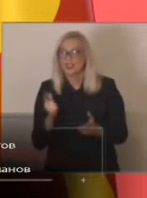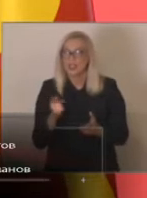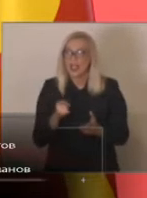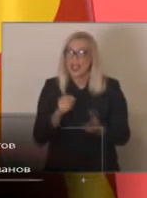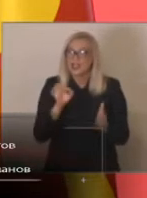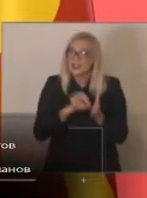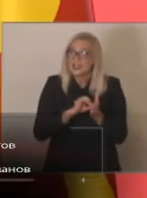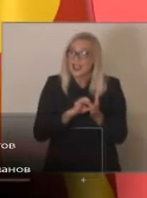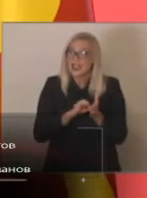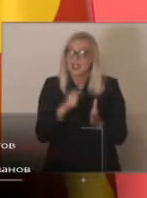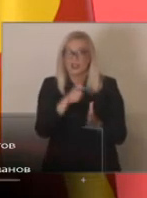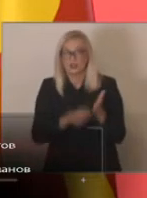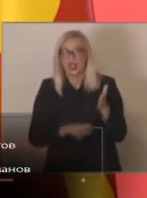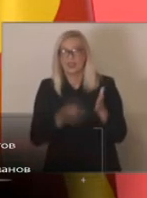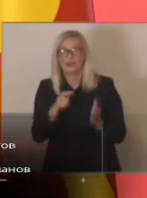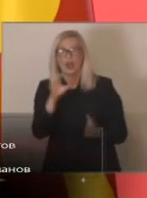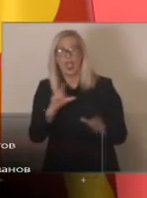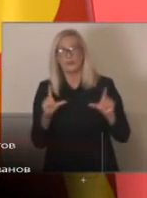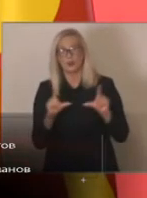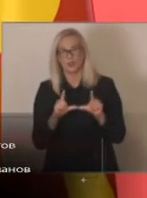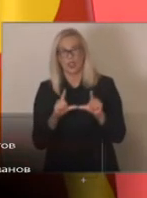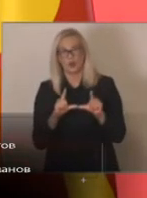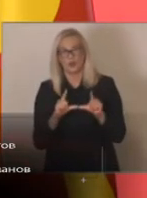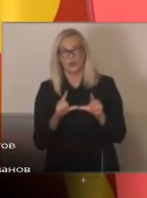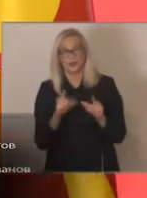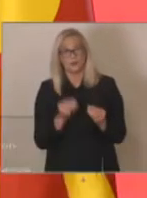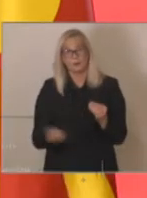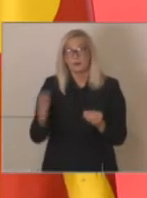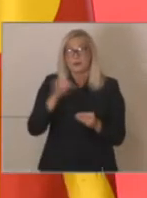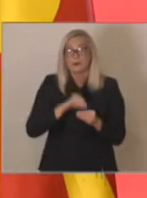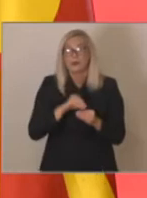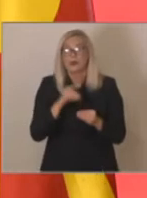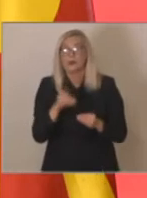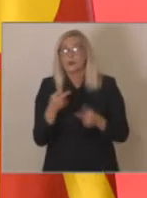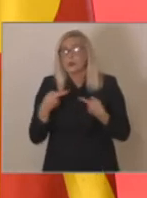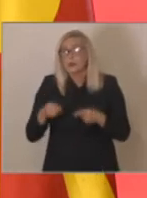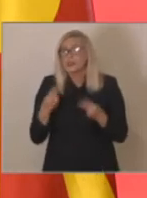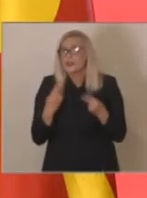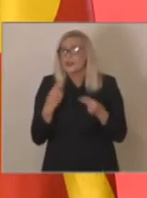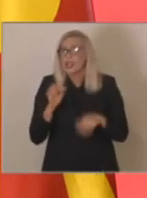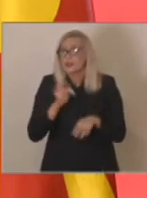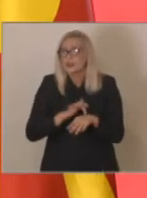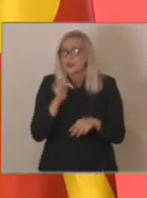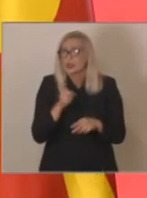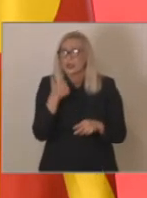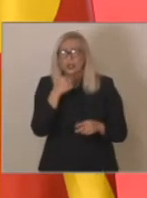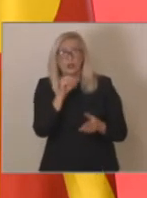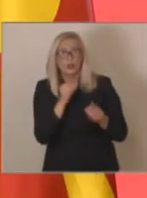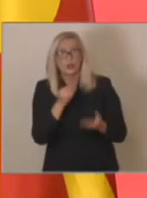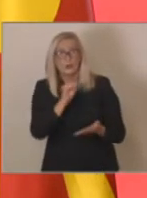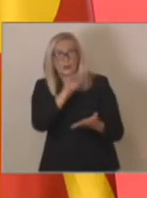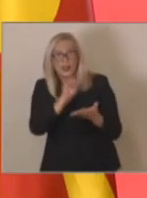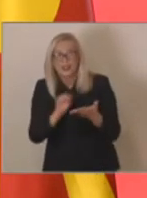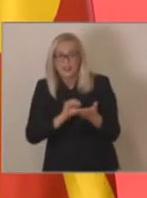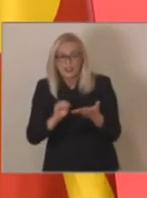стратешка цел членството во Европската унија. Дополнително, особено важен момент е што извештајот на